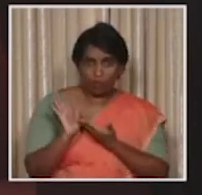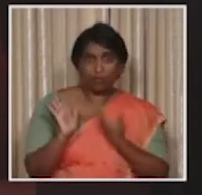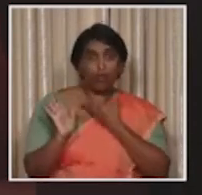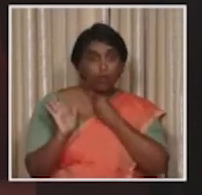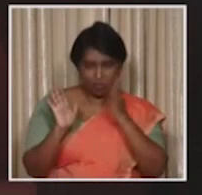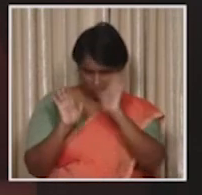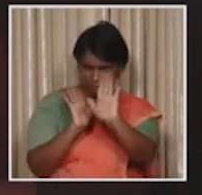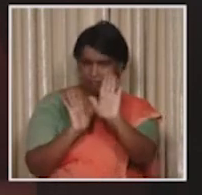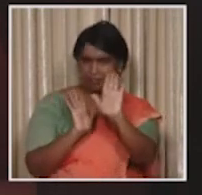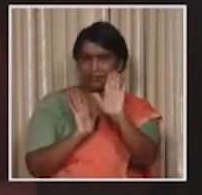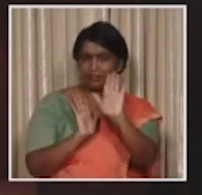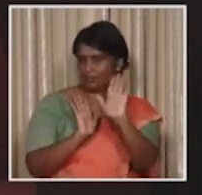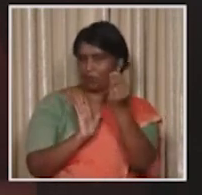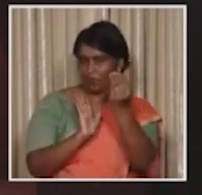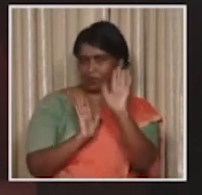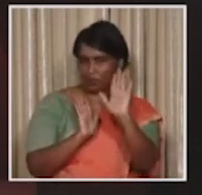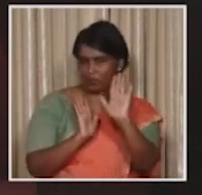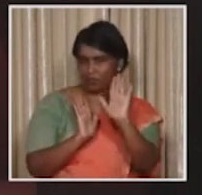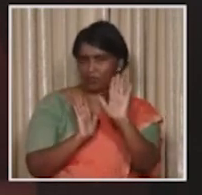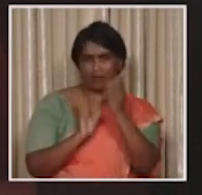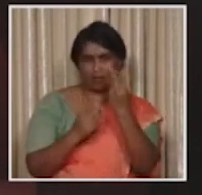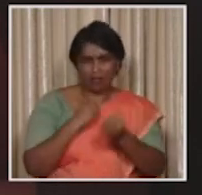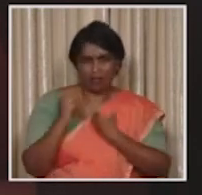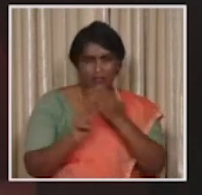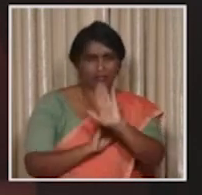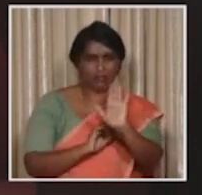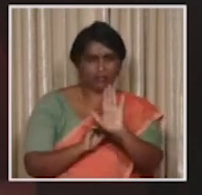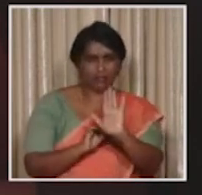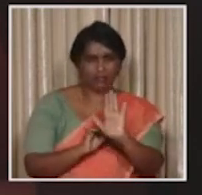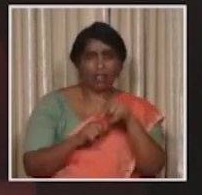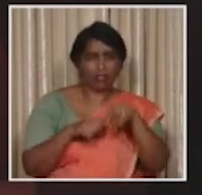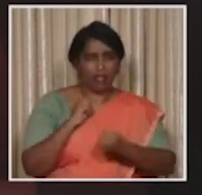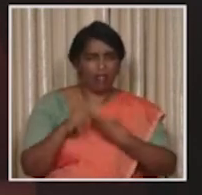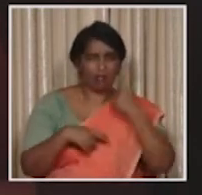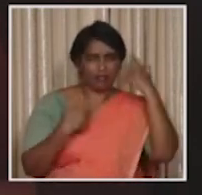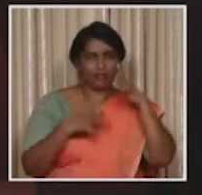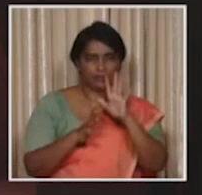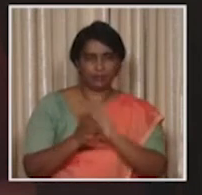නෑ, පඩින්න. කලබල වෙන්න එපා. අද ඔබතුමා කලබලයි. පඩින්න.